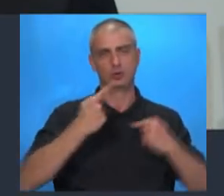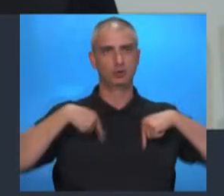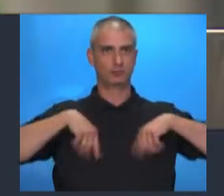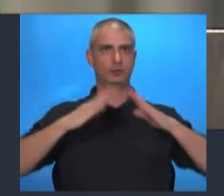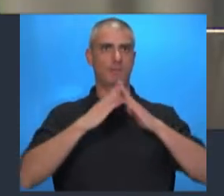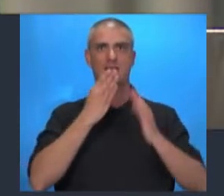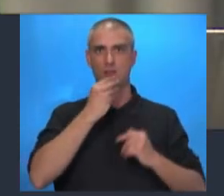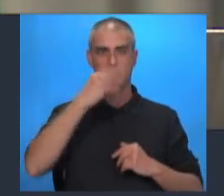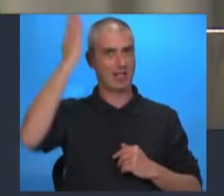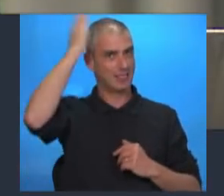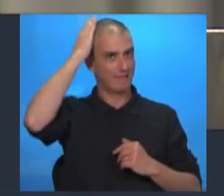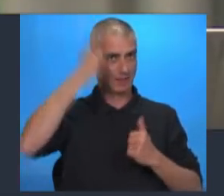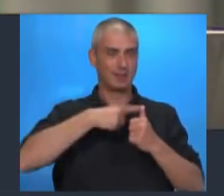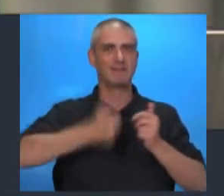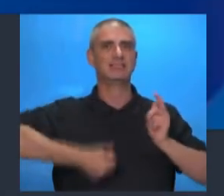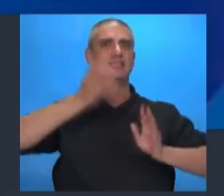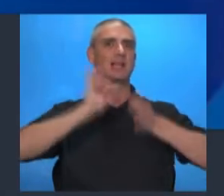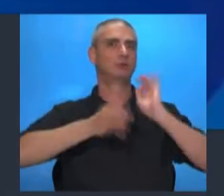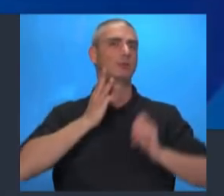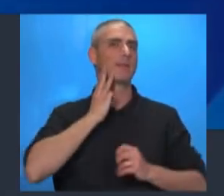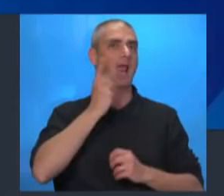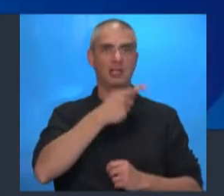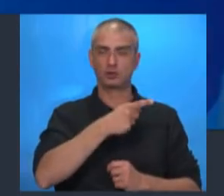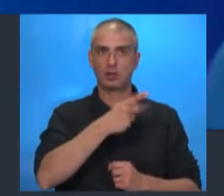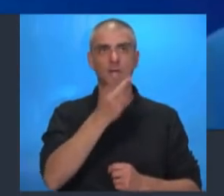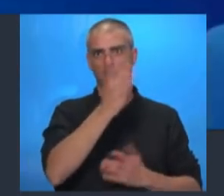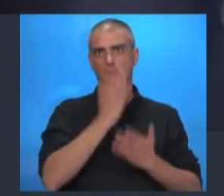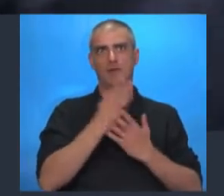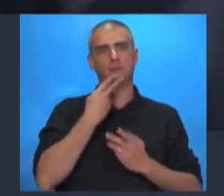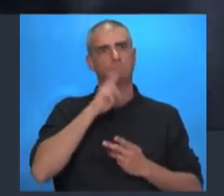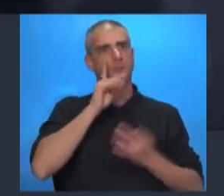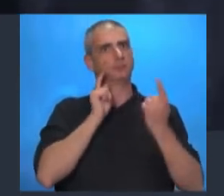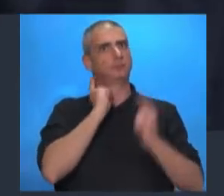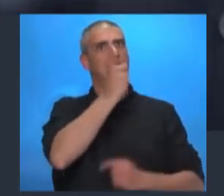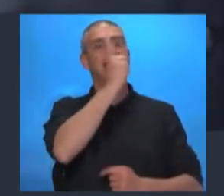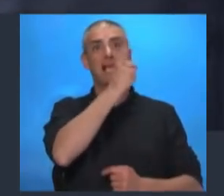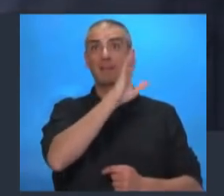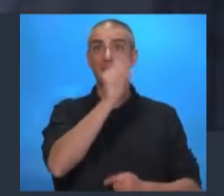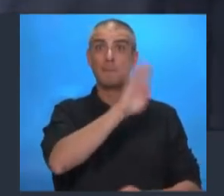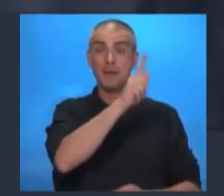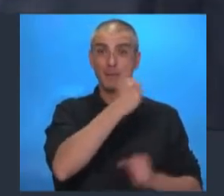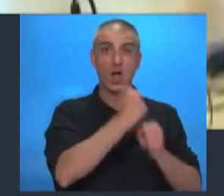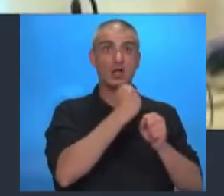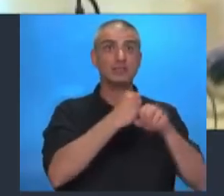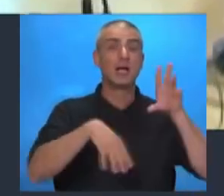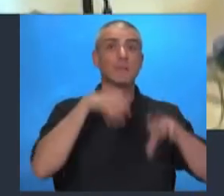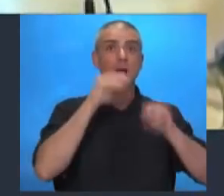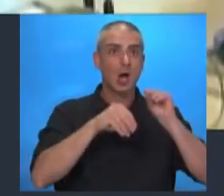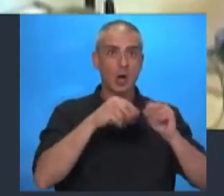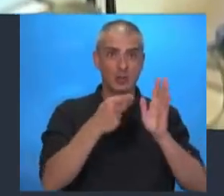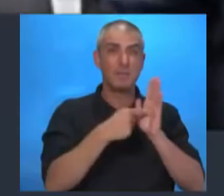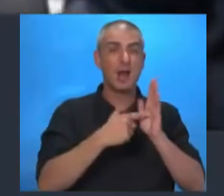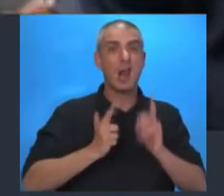נפתלי בנט ושרת המשפטים איילת שקד. בנט החריף היום את הטון ואיים אם נתניהו יוביל את ישראל לבחירות על רקע